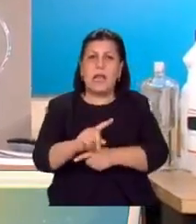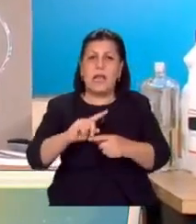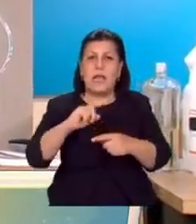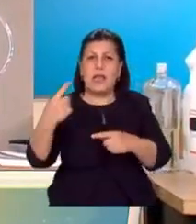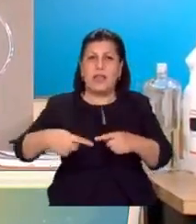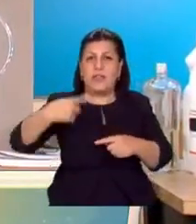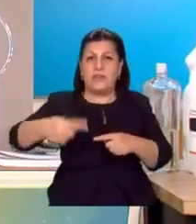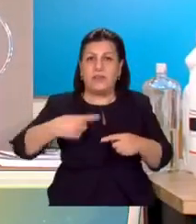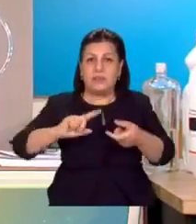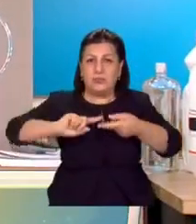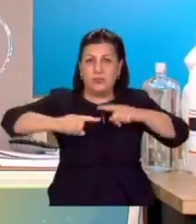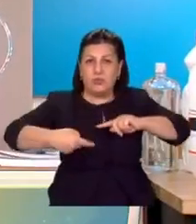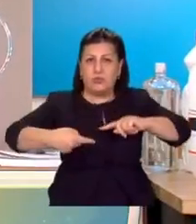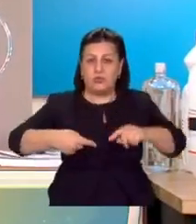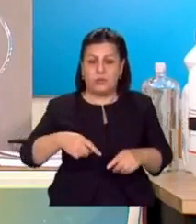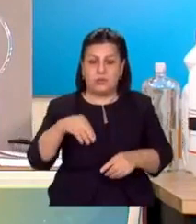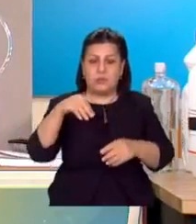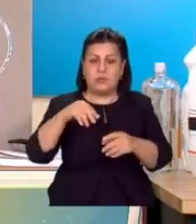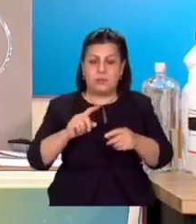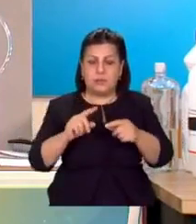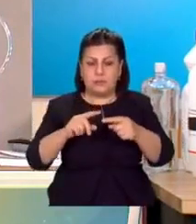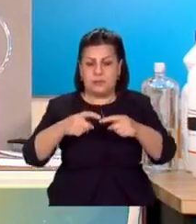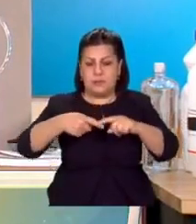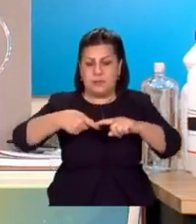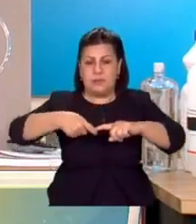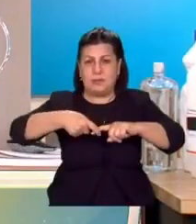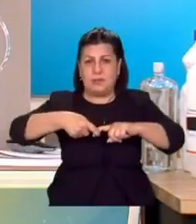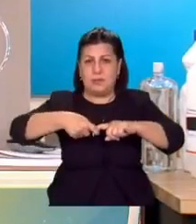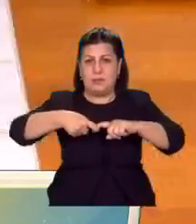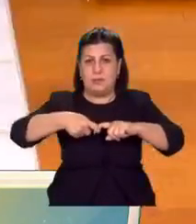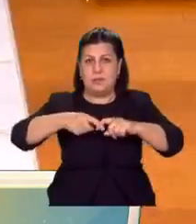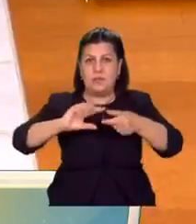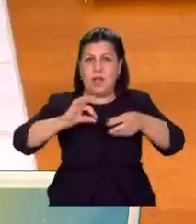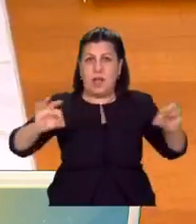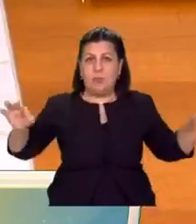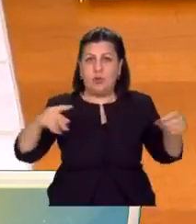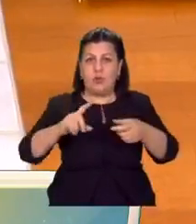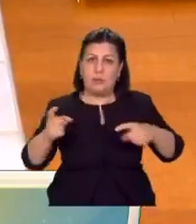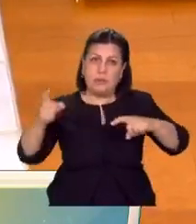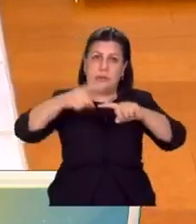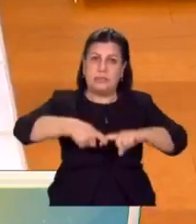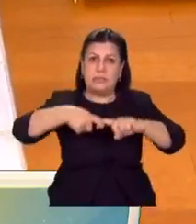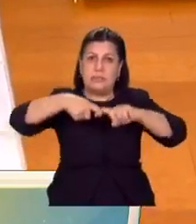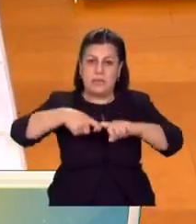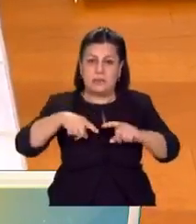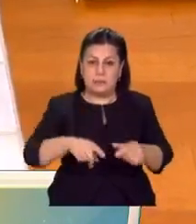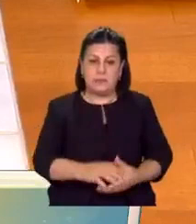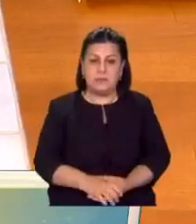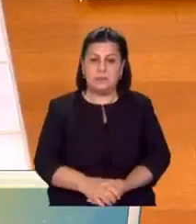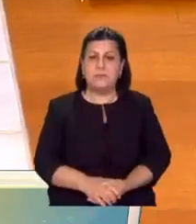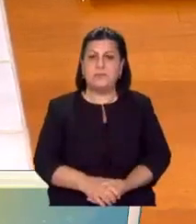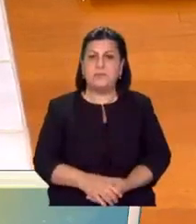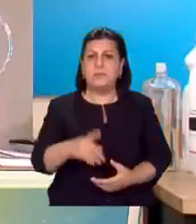etrafında büklüm Ondan sonra içeri kenarlarını astım onlara bir kablo taktım bu paslanmaz çelikleri bütün böyle